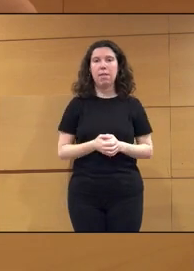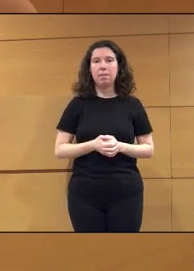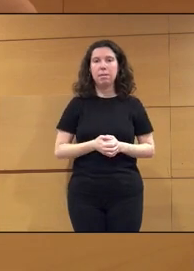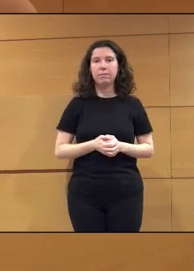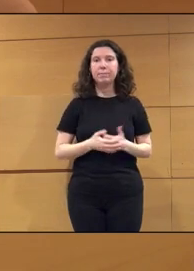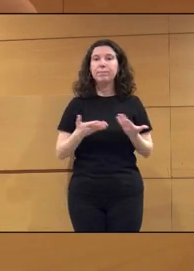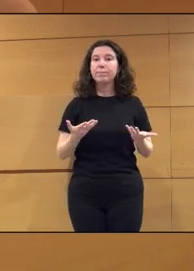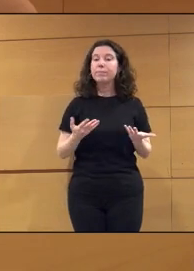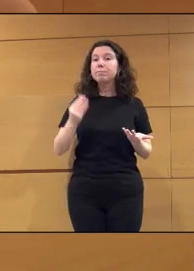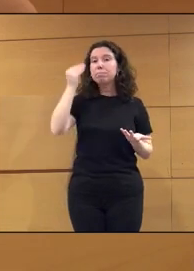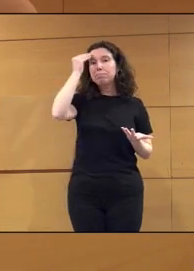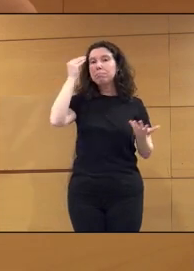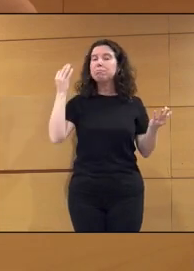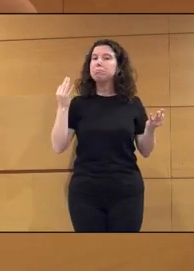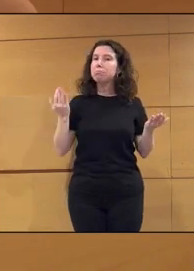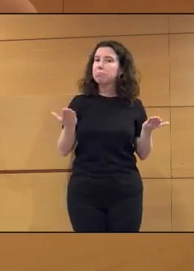mal errat doncs,